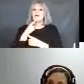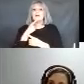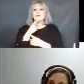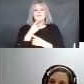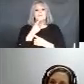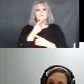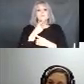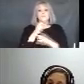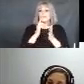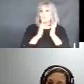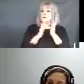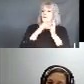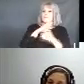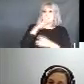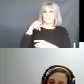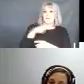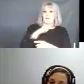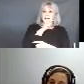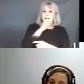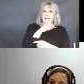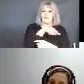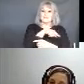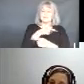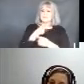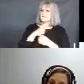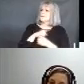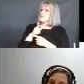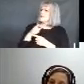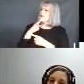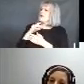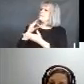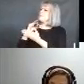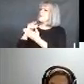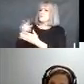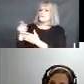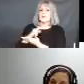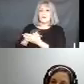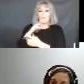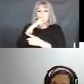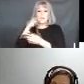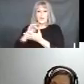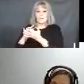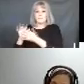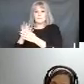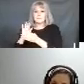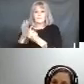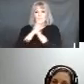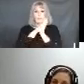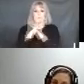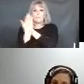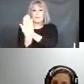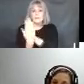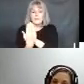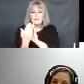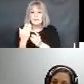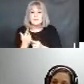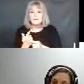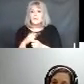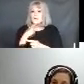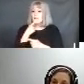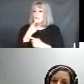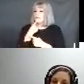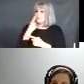ja. En toe praat hy ons met hulle oor Jesus, en dat God hom uit die dood het opgewek het, en toe sê hy ons vir hulle kom tot bekering,